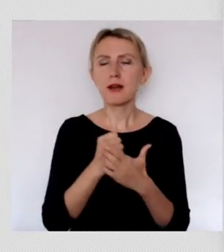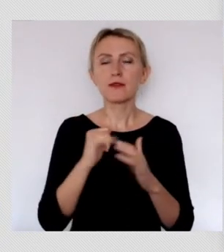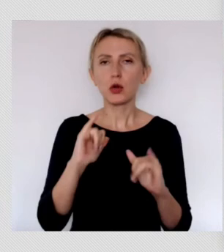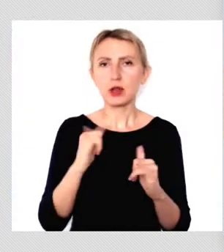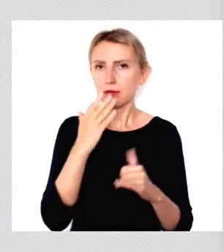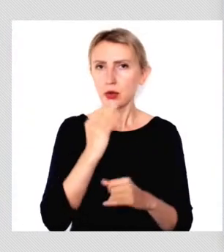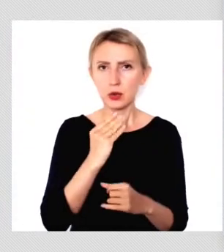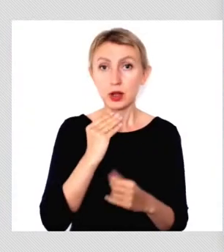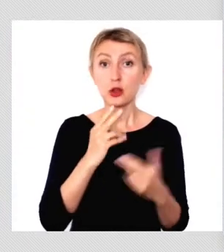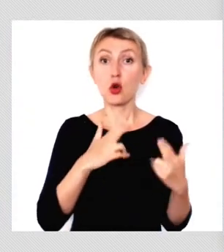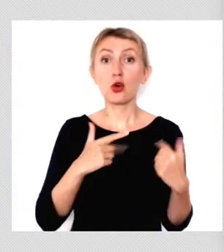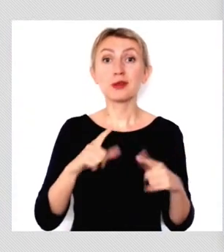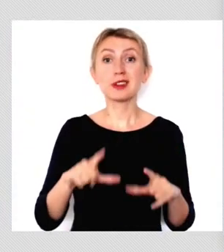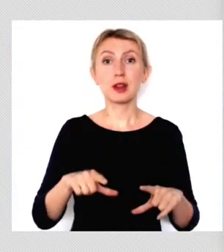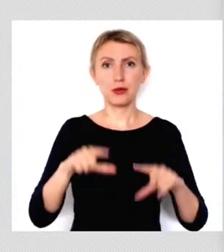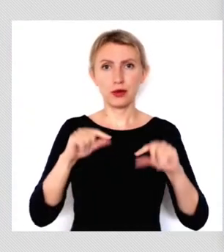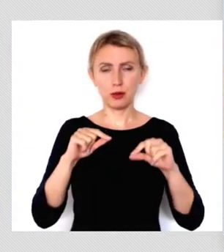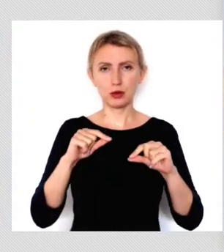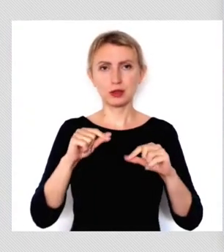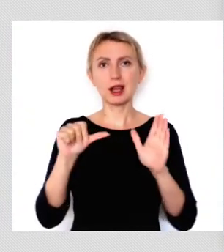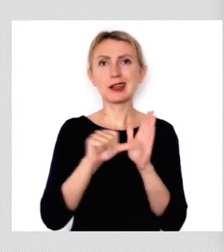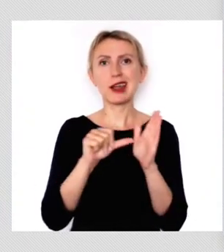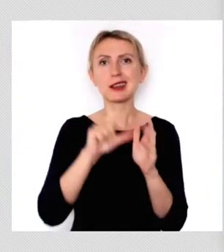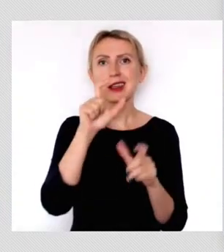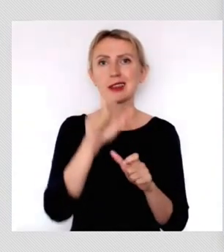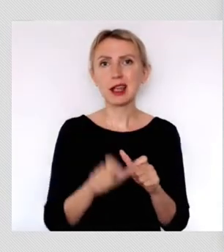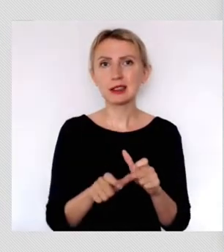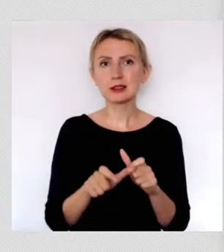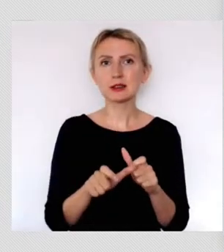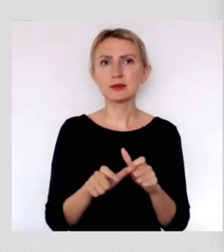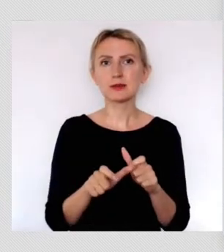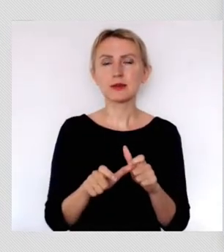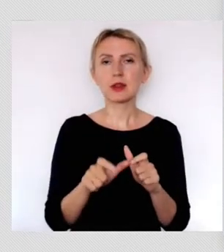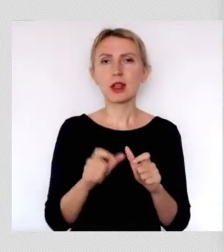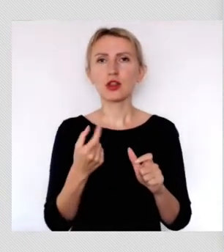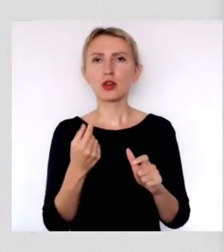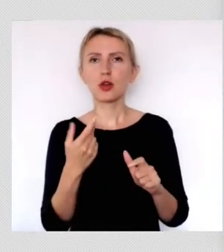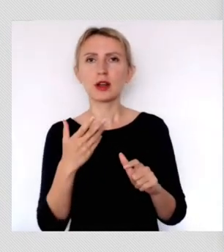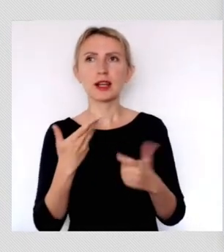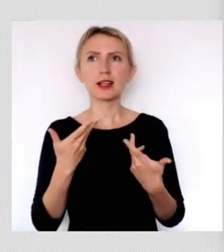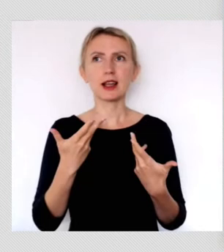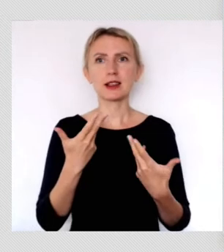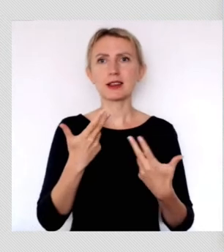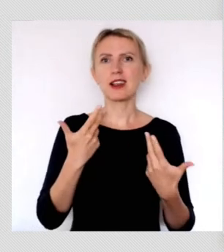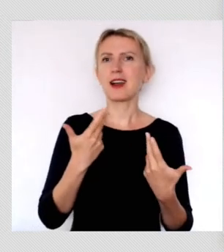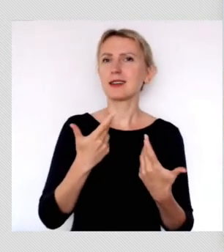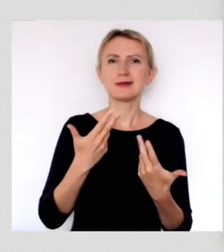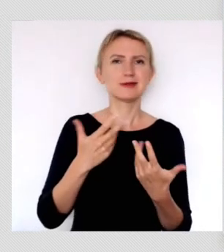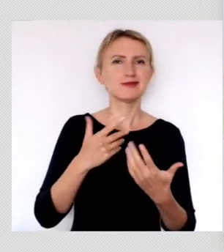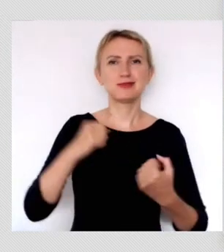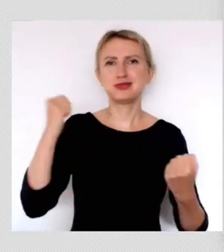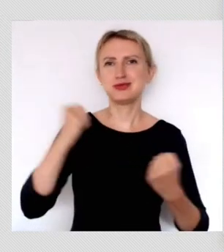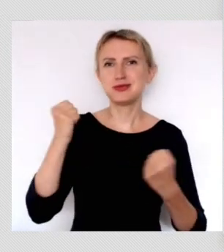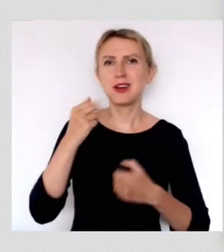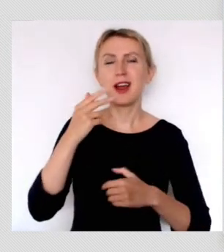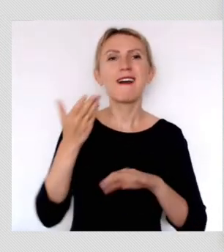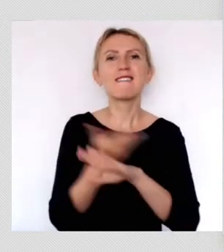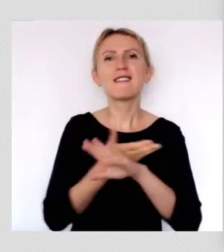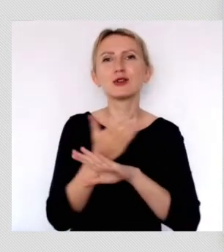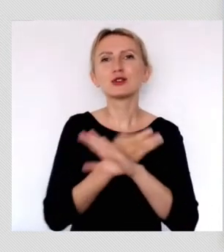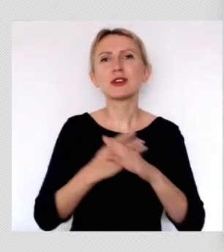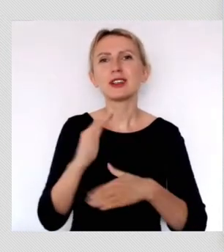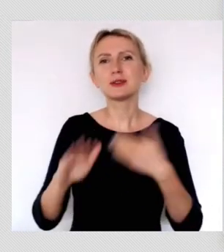komitety wyborcze, kandydaci hamują się nieco z nachalnym fałszowaniem sprawozdań